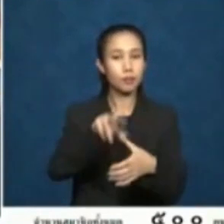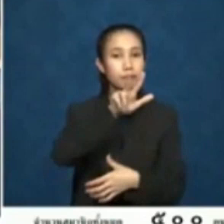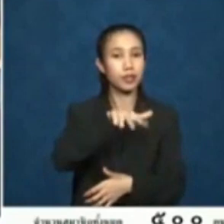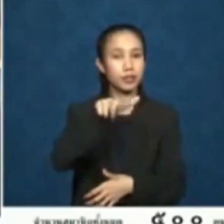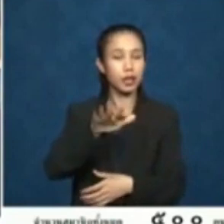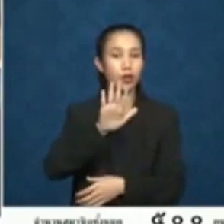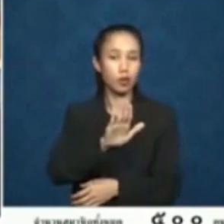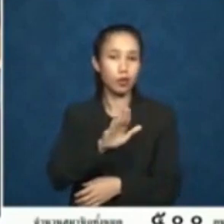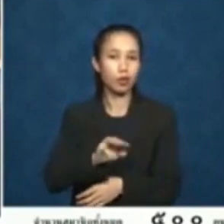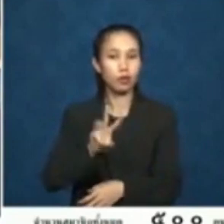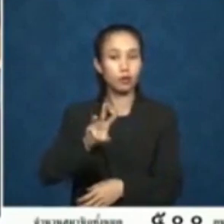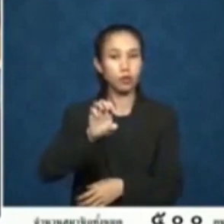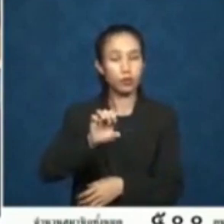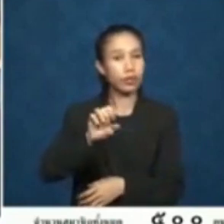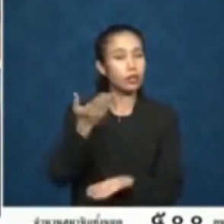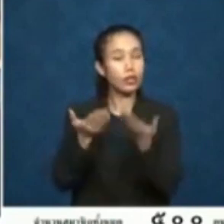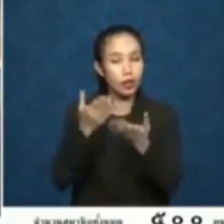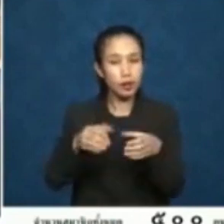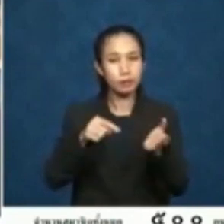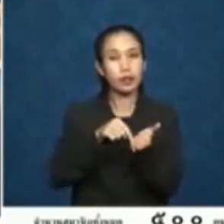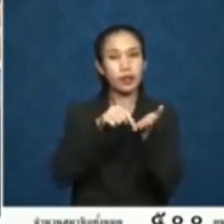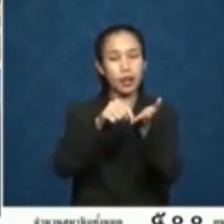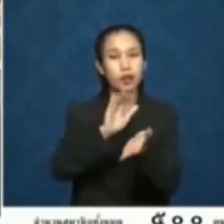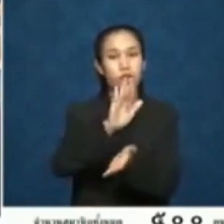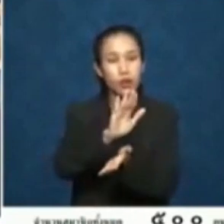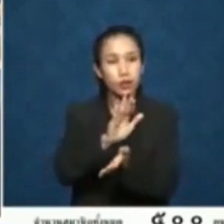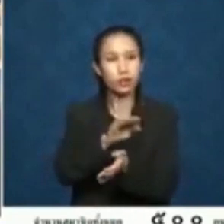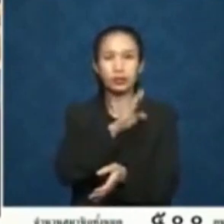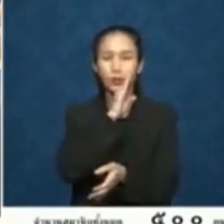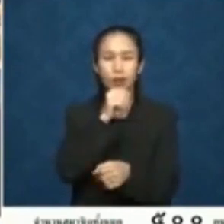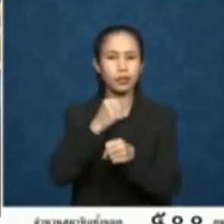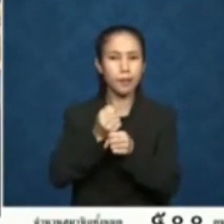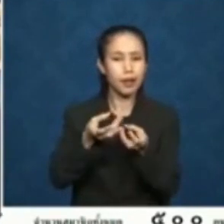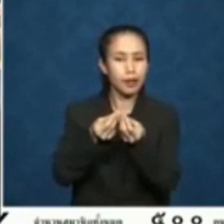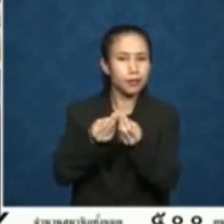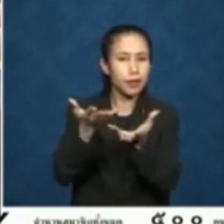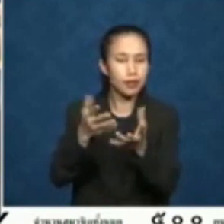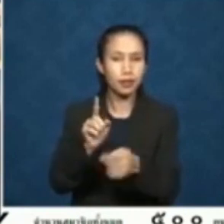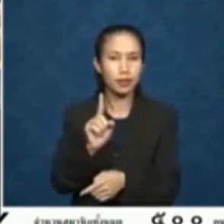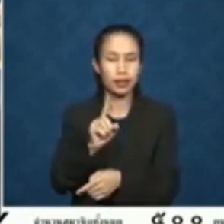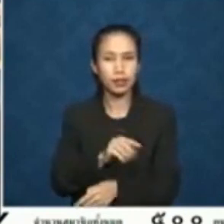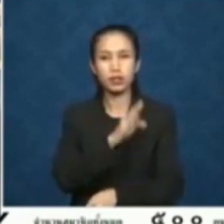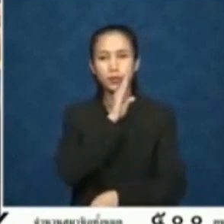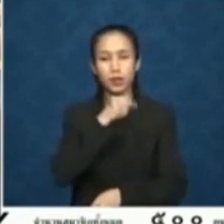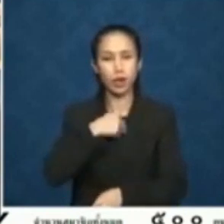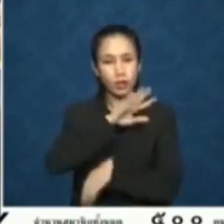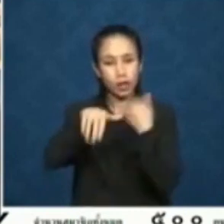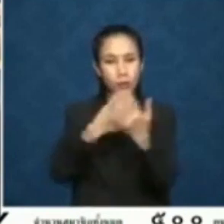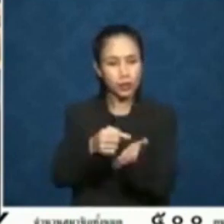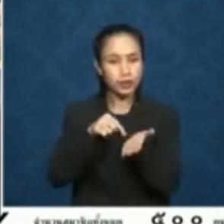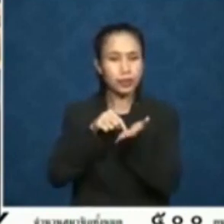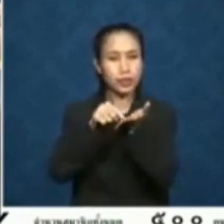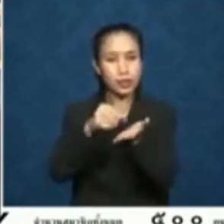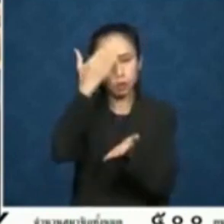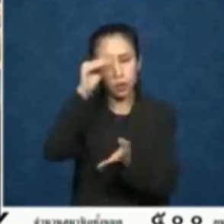านพรรคเพื่อไทยของท่านวิสุทธิ์ชัยนรุณหรือว่าร่างของท่านอนุทินชาญวีรกูลที่อยู่ในนี้ครับที่เอาไปร่างสุกเอาเผากินยังไงลองตอบหน่อยนะครับร่าง